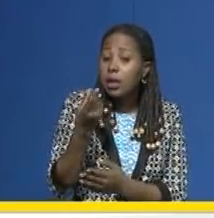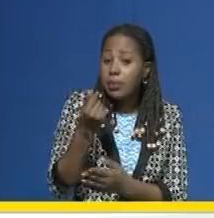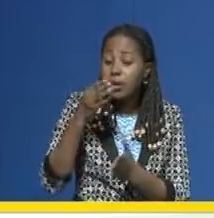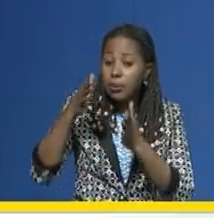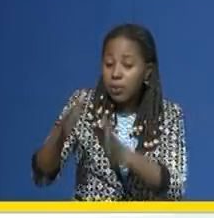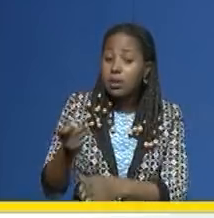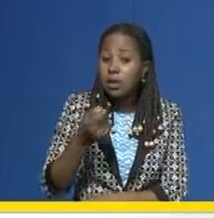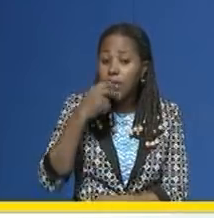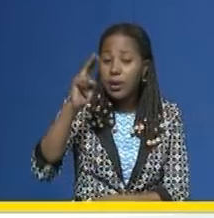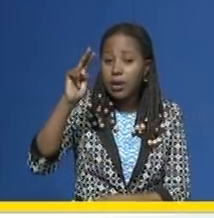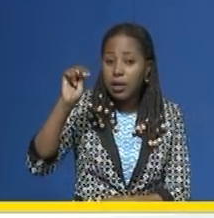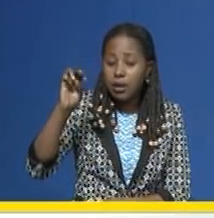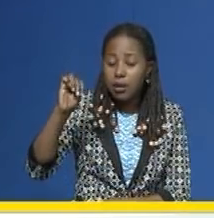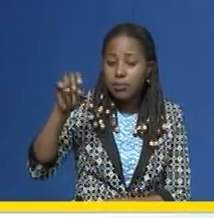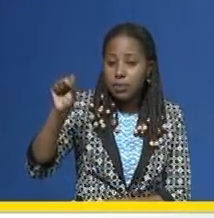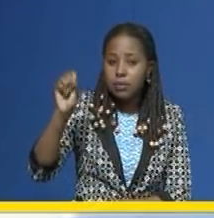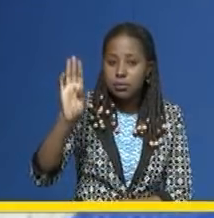bohari ya dawa MSD.